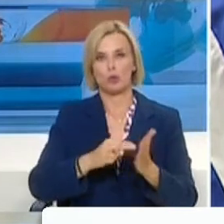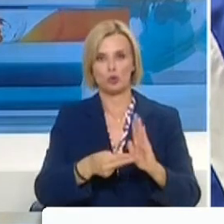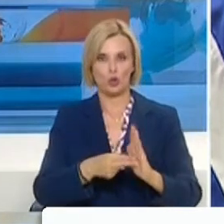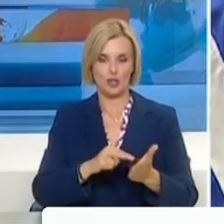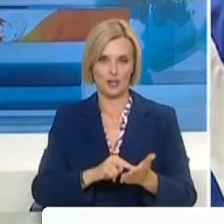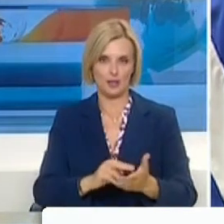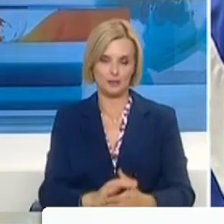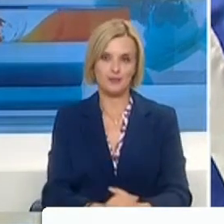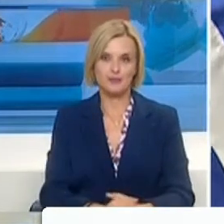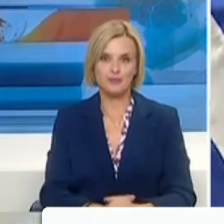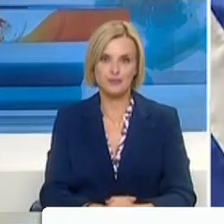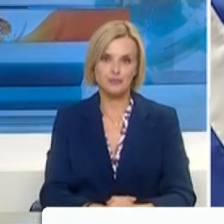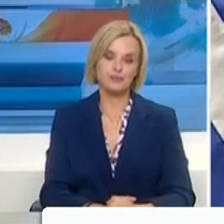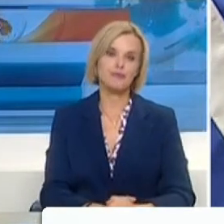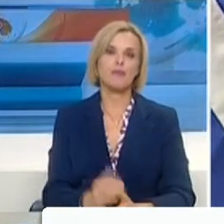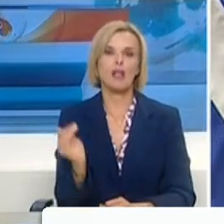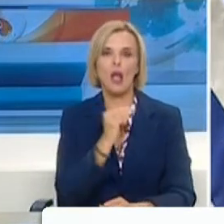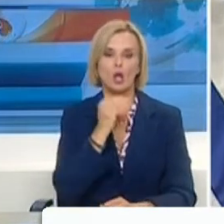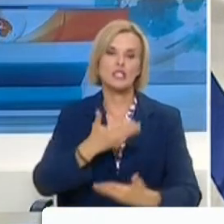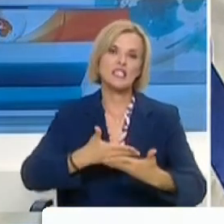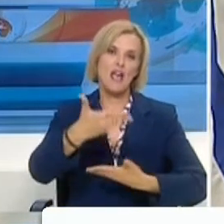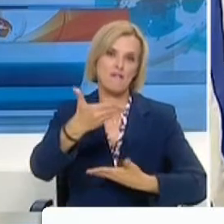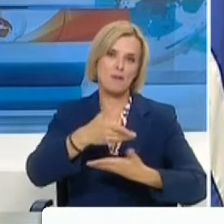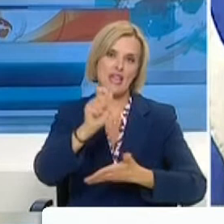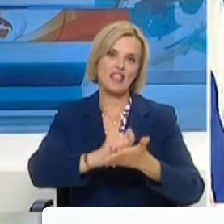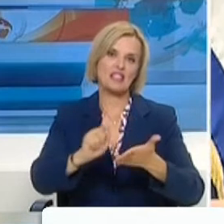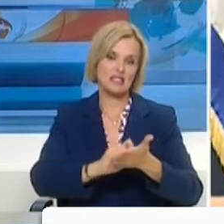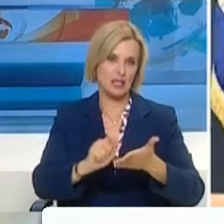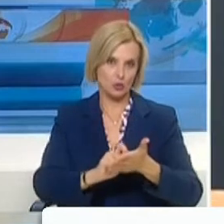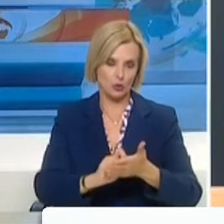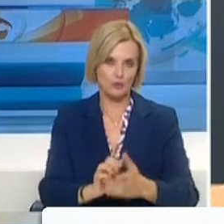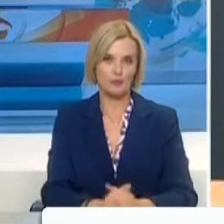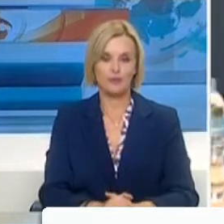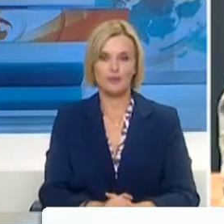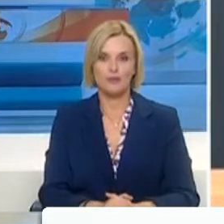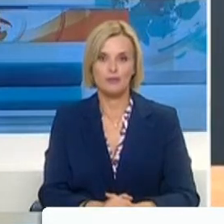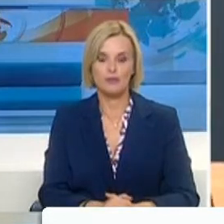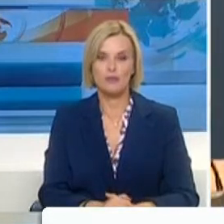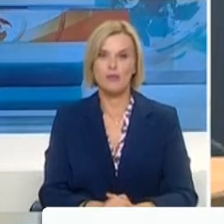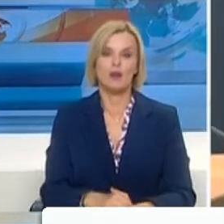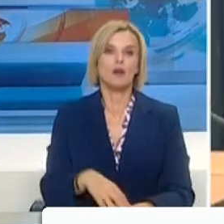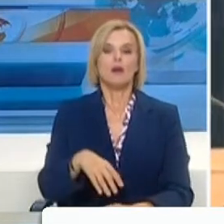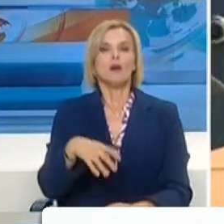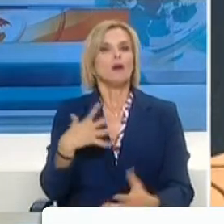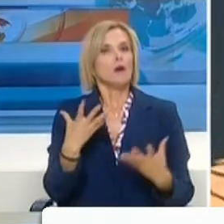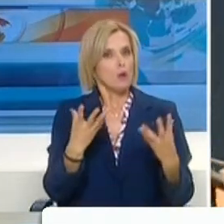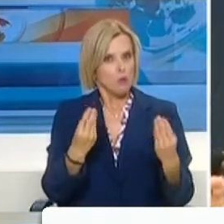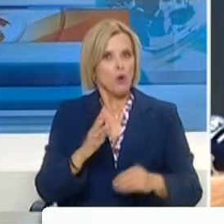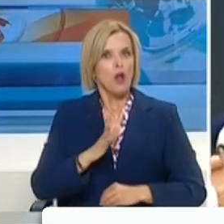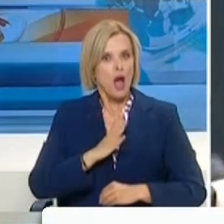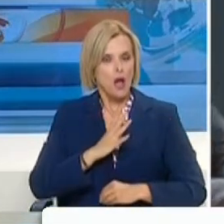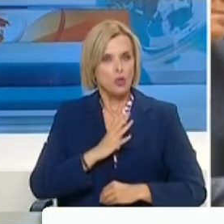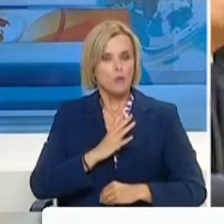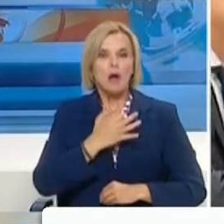Η κυρία Βέργου από την Εφημερίδα των Συντακτών. Κύριε Κοντοζαμάνη, ασθενείς που χρειάζονται επειγόντως χειρουργείο αναγκάζονται να πάνε